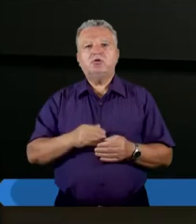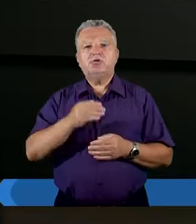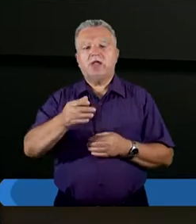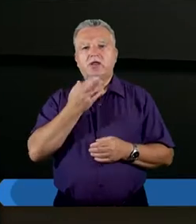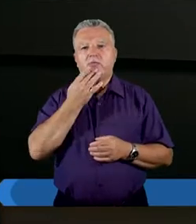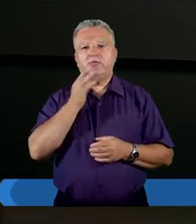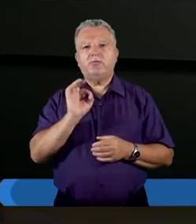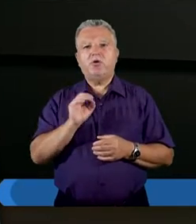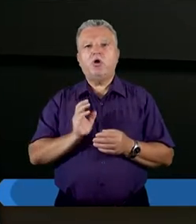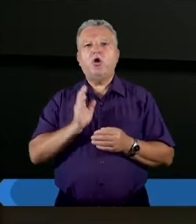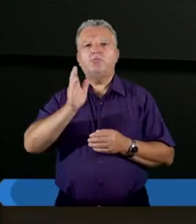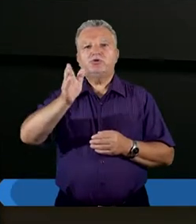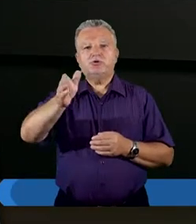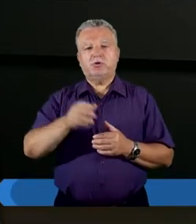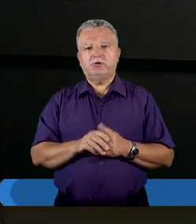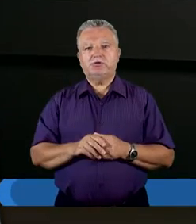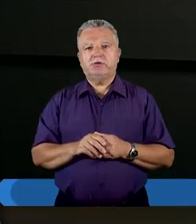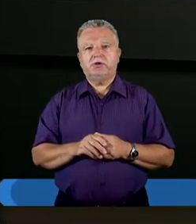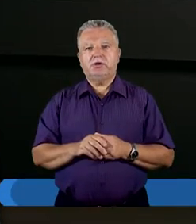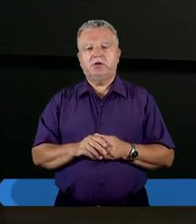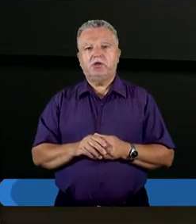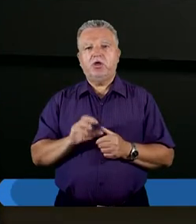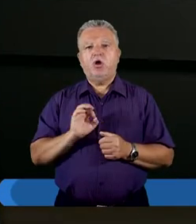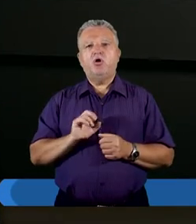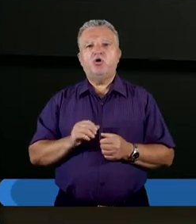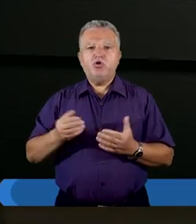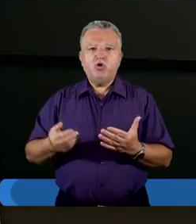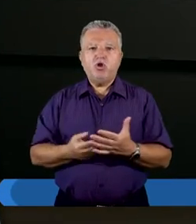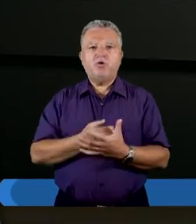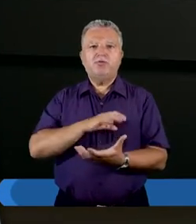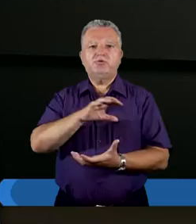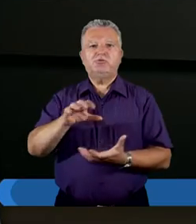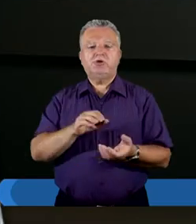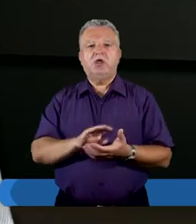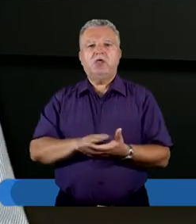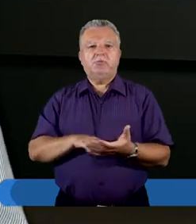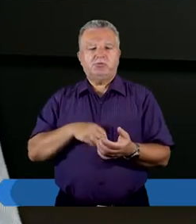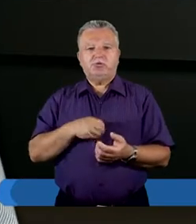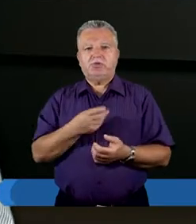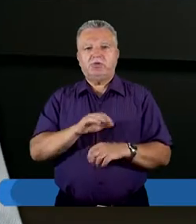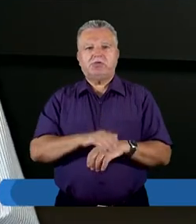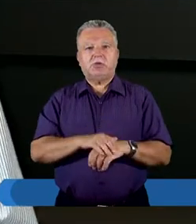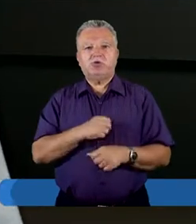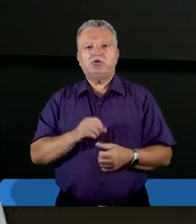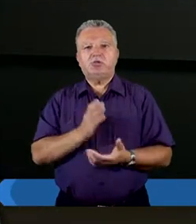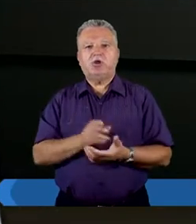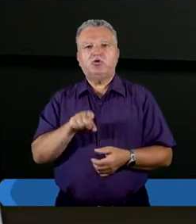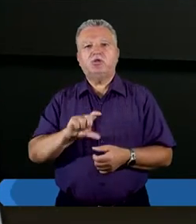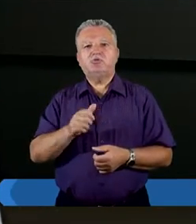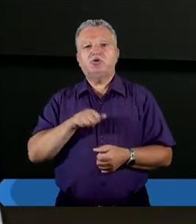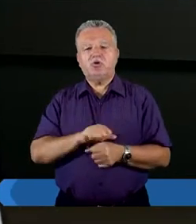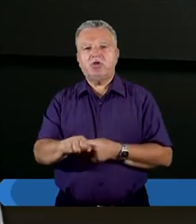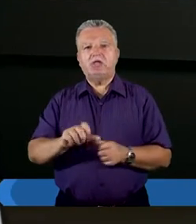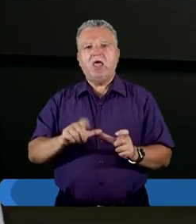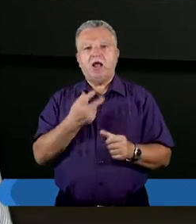zobaczcie, mówimy o przyszłości, o takim nowym świecie, bo Biblia rzeczywiście nie zajmuje się tylko tym, co jest,